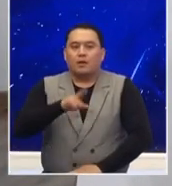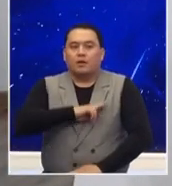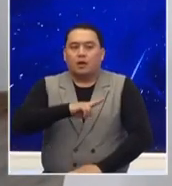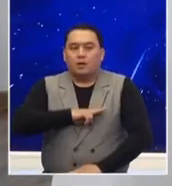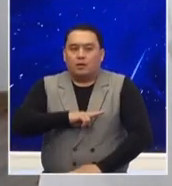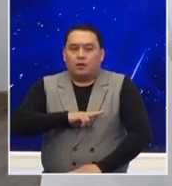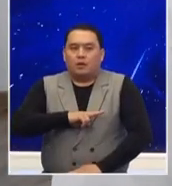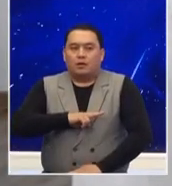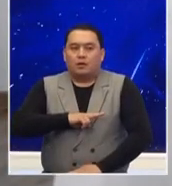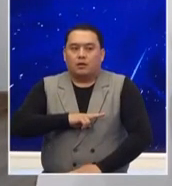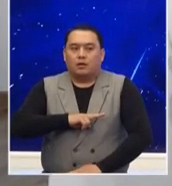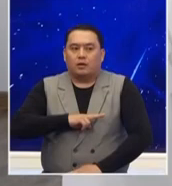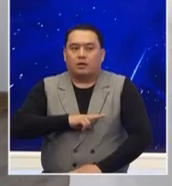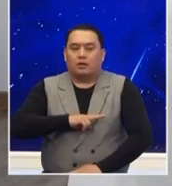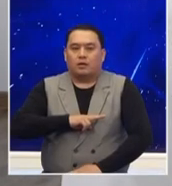КМЕ.